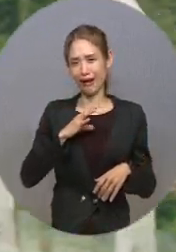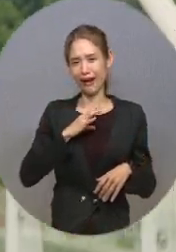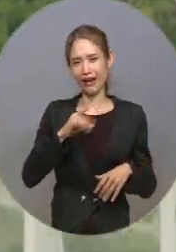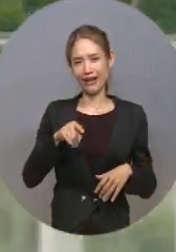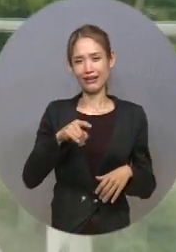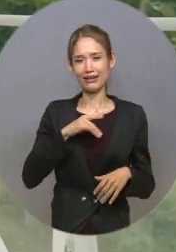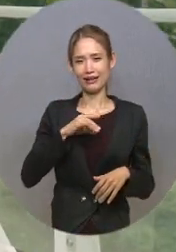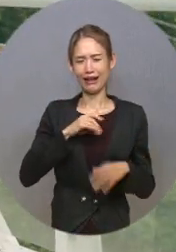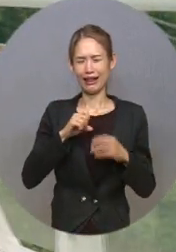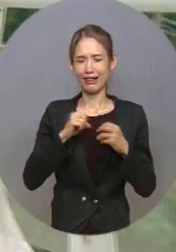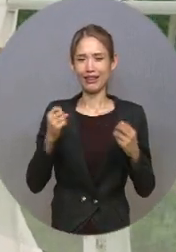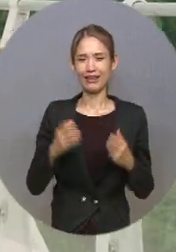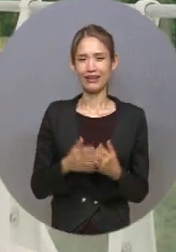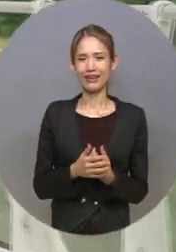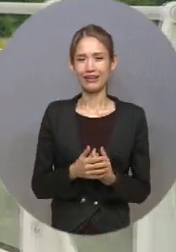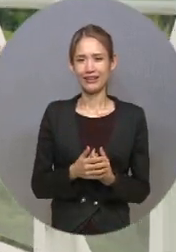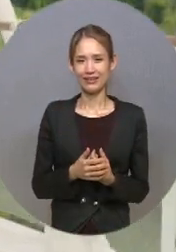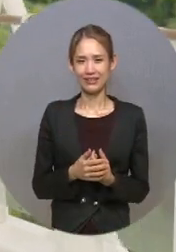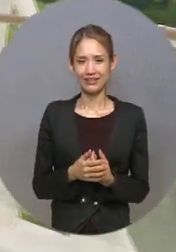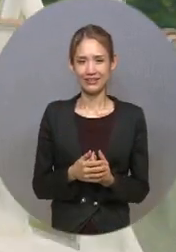대박이다.